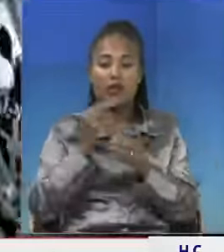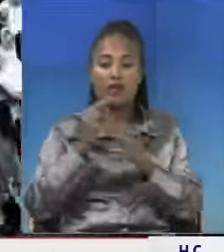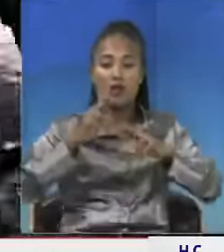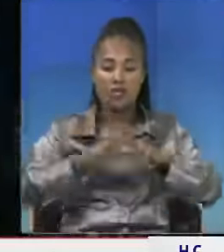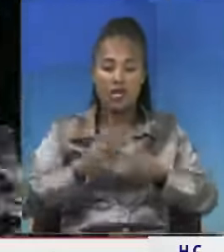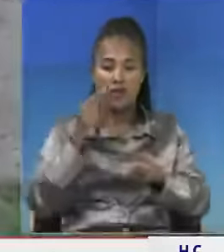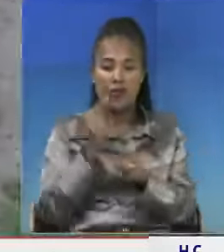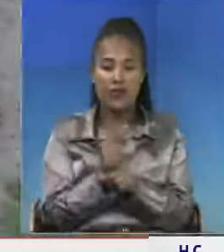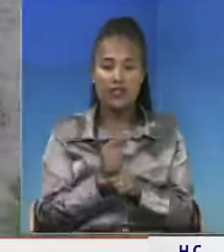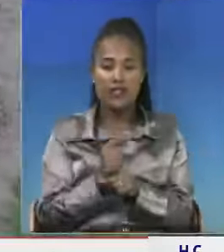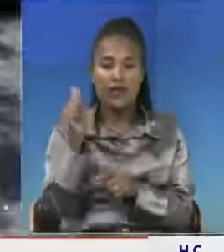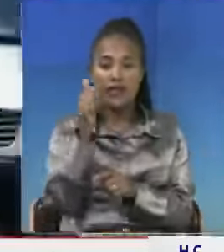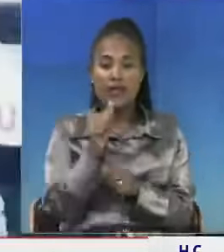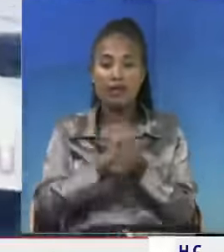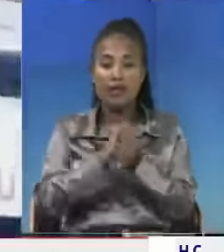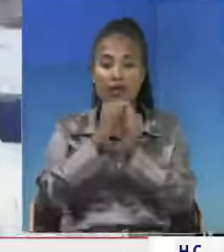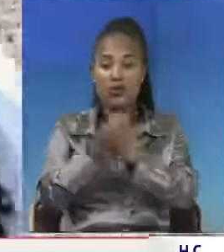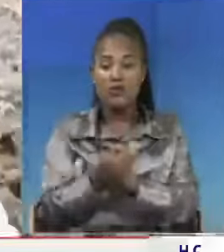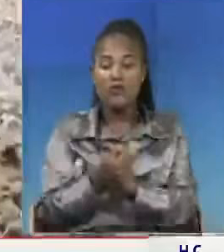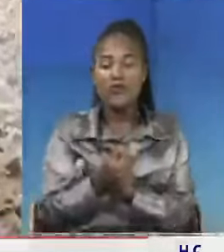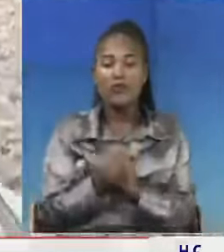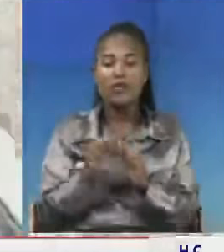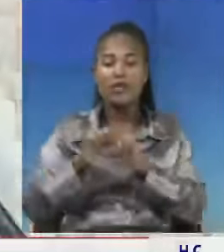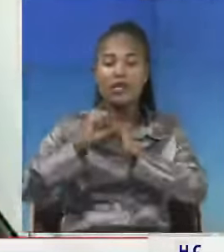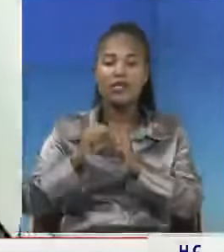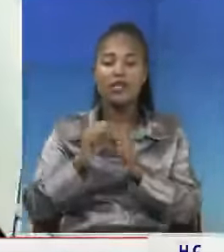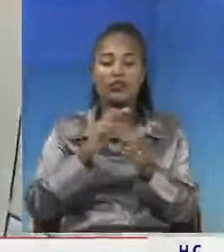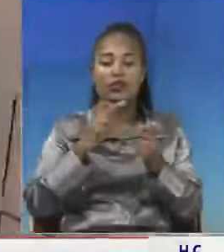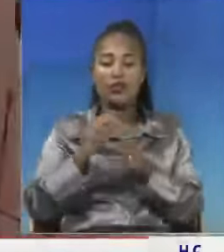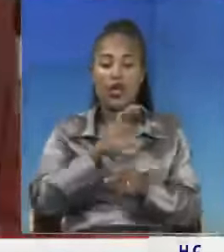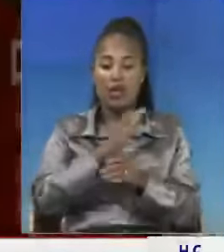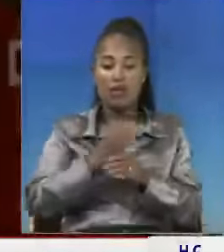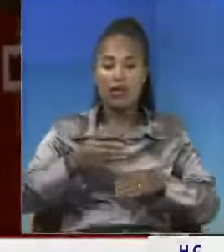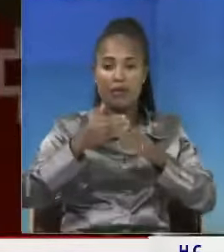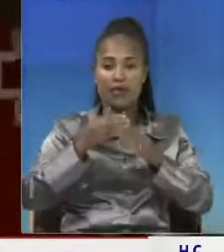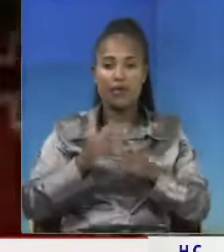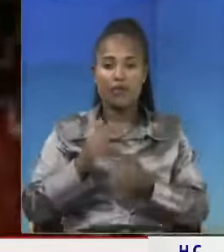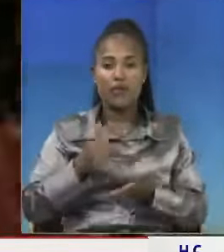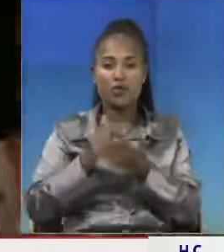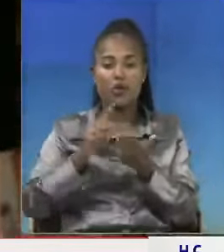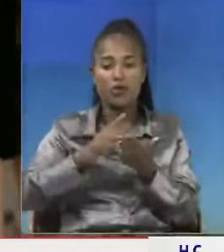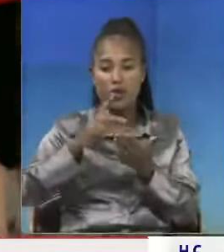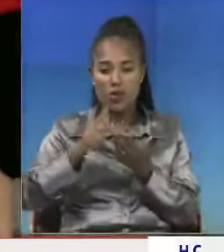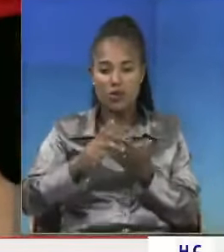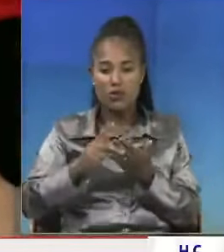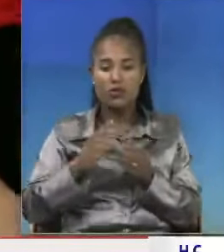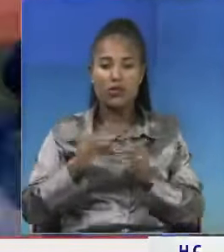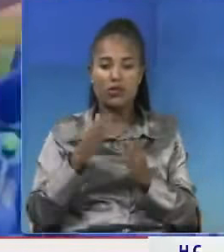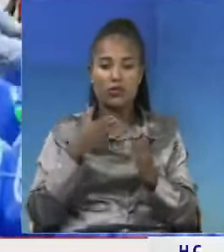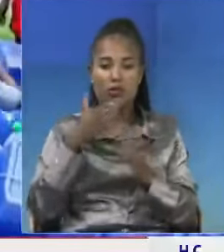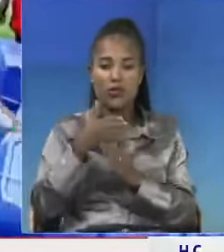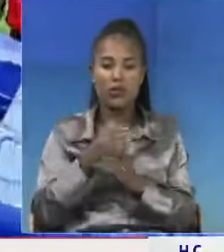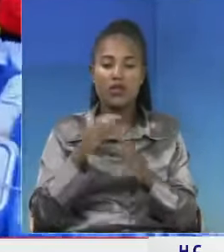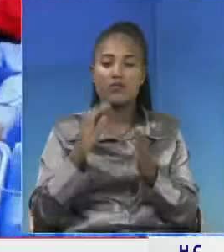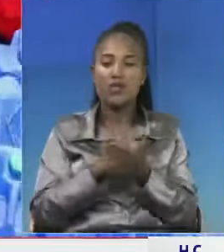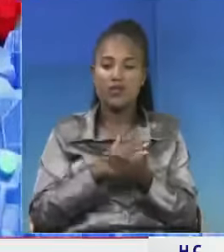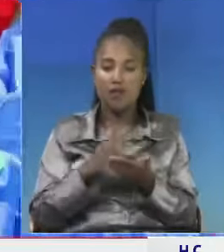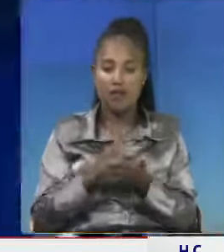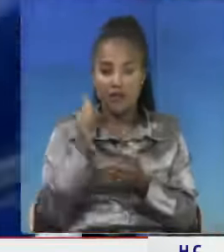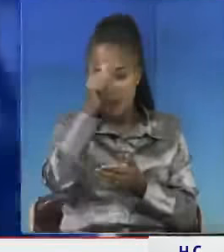ዋስትናን ለማረጋገጥ፣ የአየር ንብረት ለውጥን ለመከላከል እንዲሁም የድርጅቶችን አቅም ለመገንባት የሚያግዙ ፕሮግራሞችን በማንቀሳቀስ በኩልም